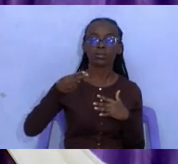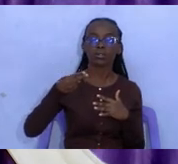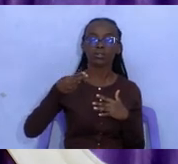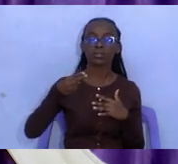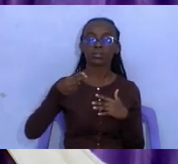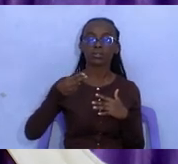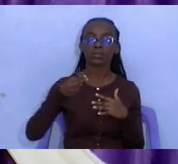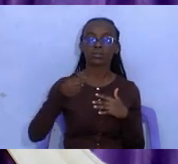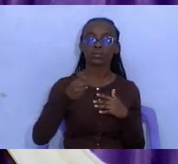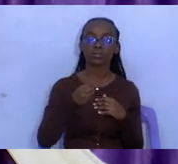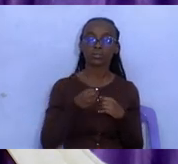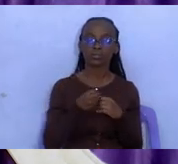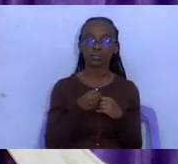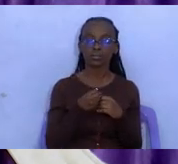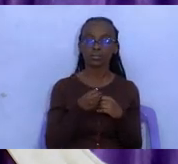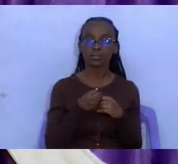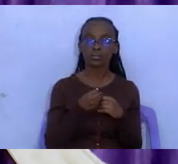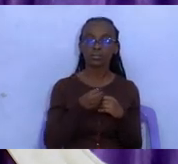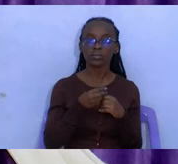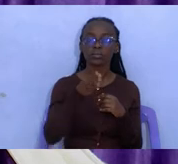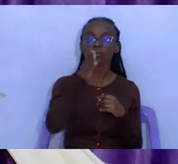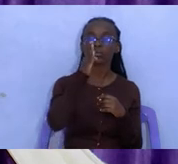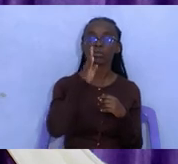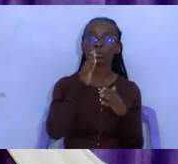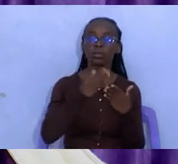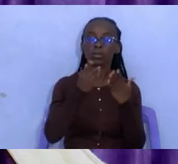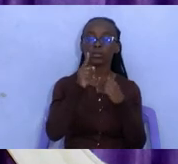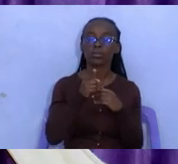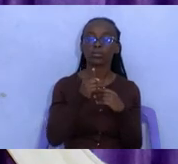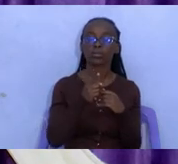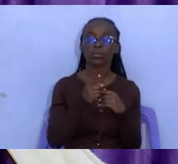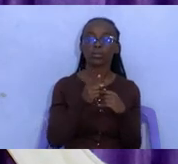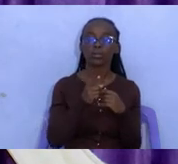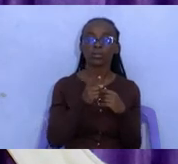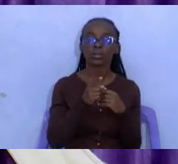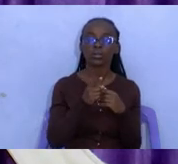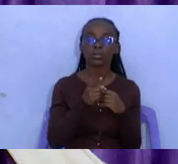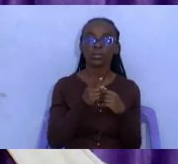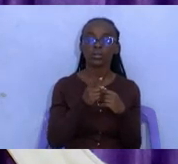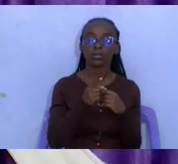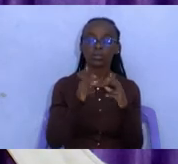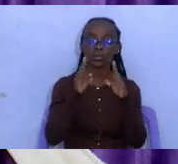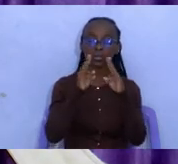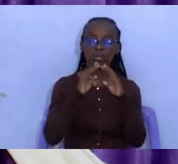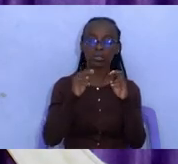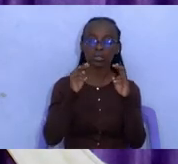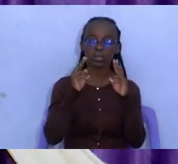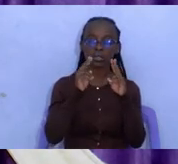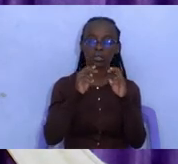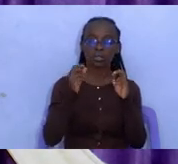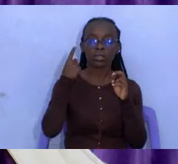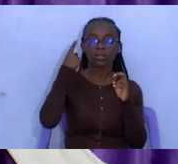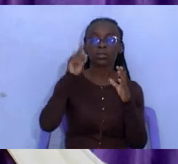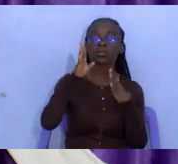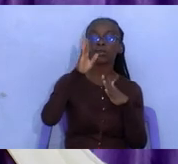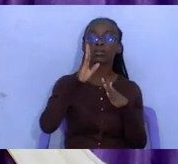Shauku la mtu ni gani? Mungu anampatia. Watu wa Mungu, kujitia nia ya kumtafuta Mungu, lazima tuelewe